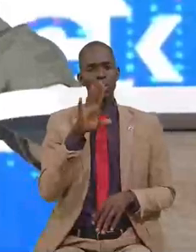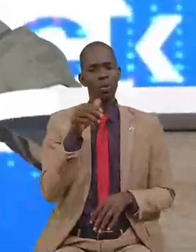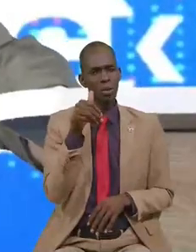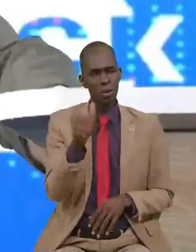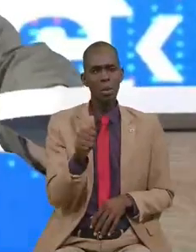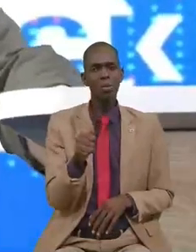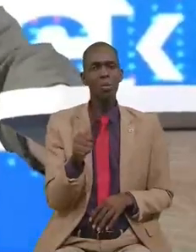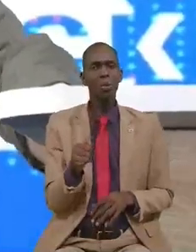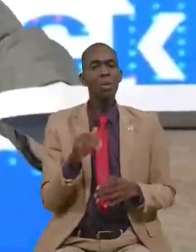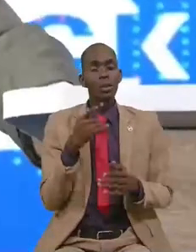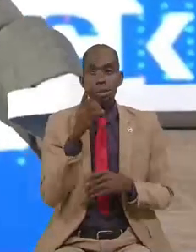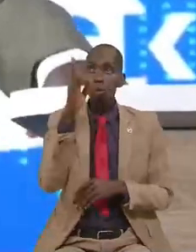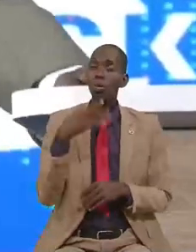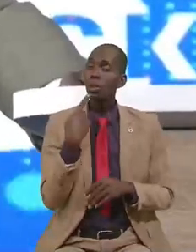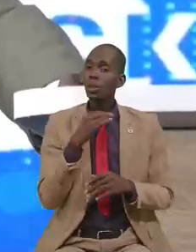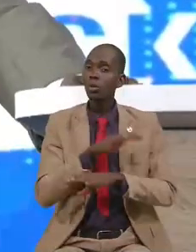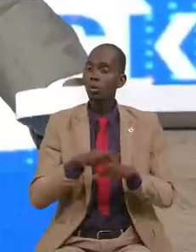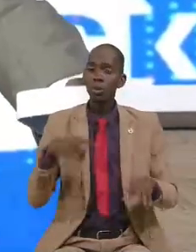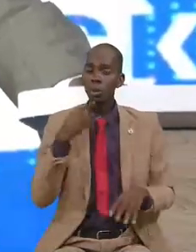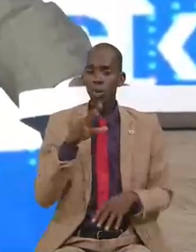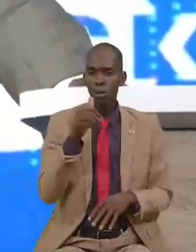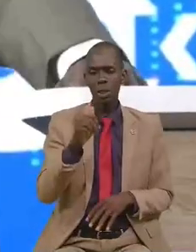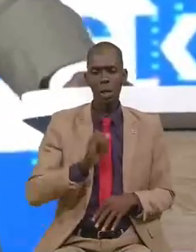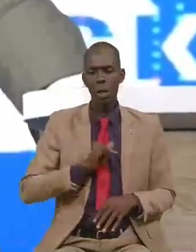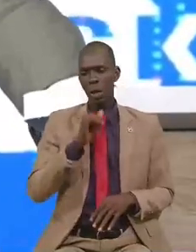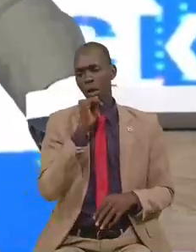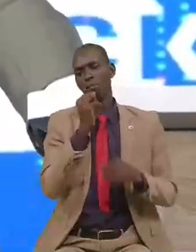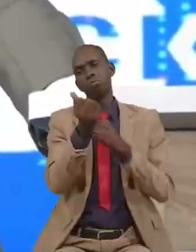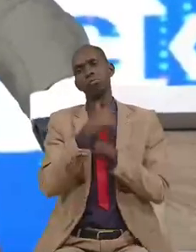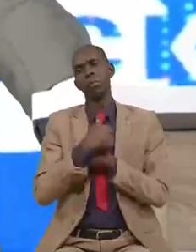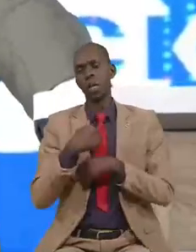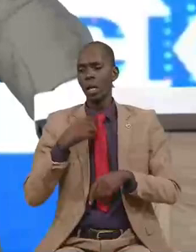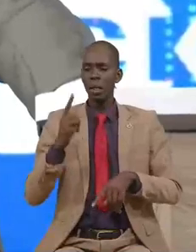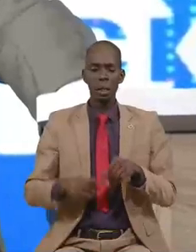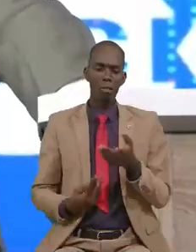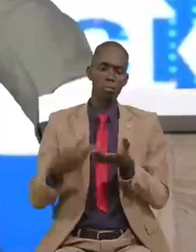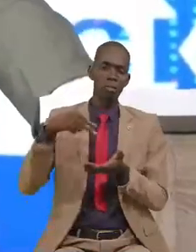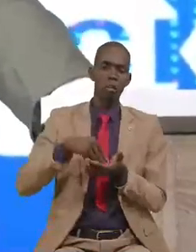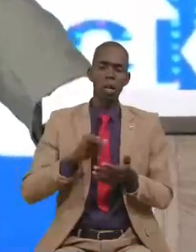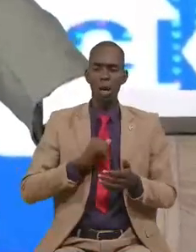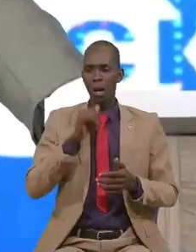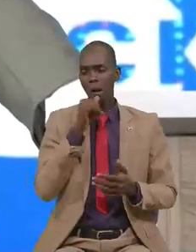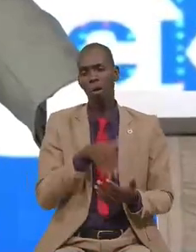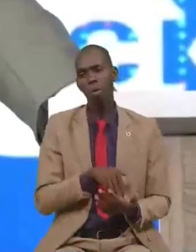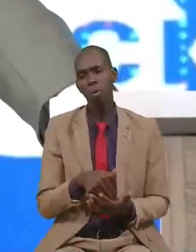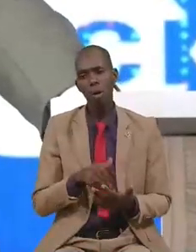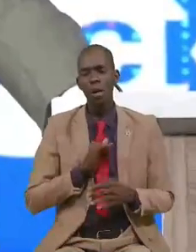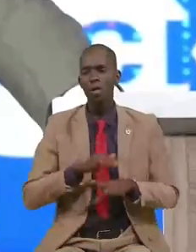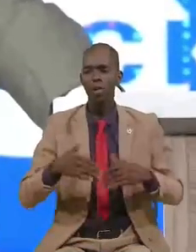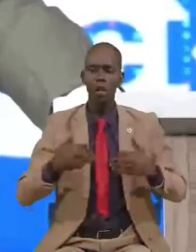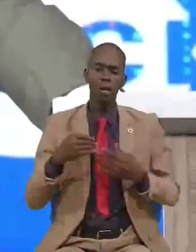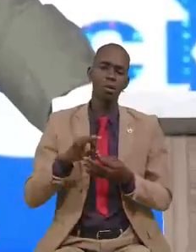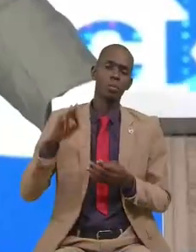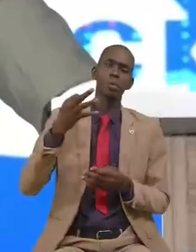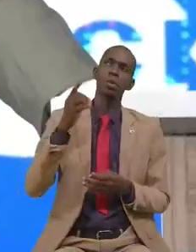que Dieu dit de ne pas dire. Je suis vaincu, je ne peux pas me lever, je ne suis pas puissant, je n'ai pas l'esprit de Dieu. Oh,